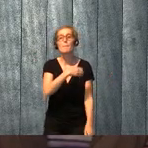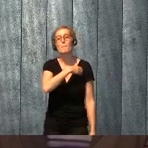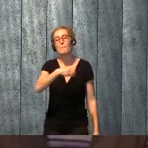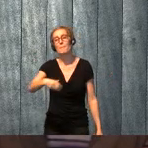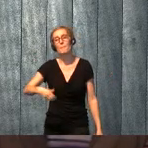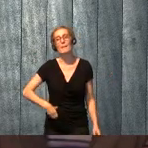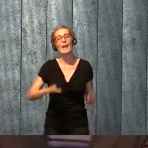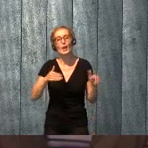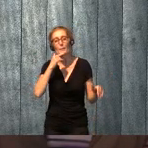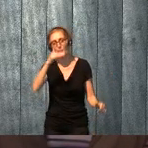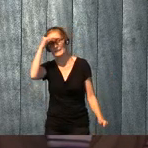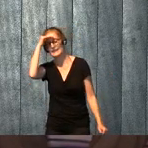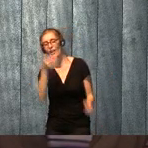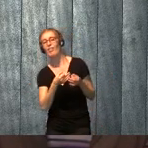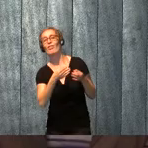ça, quand même.